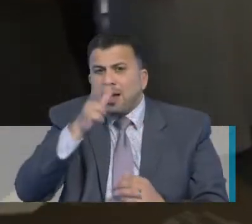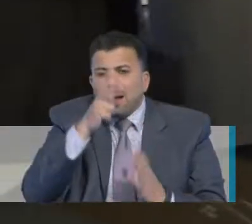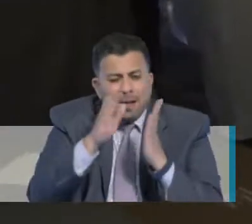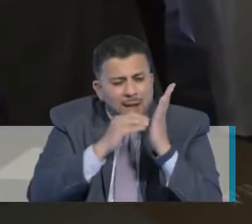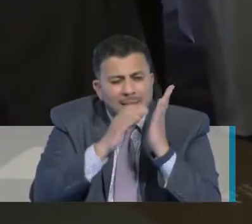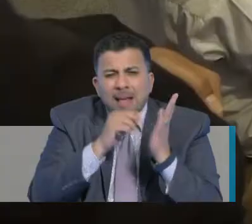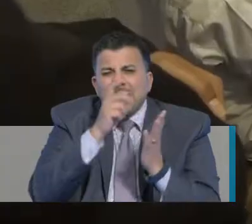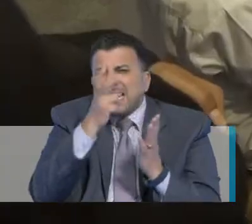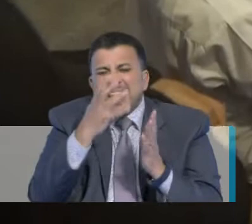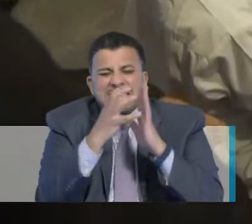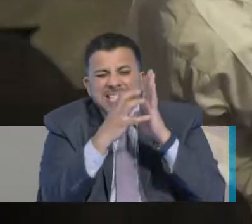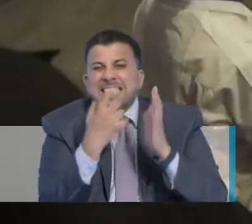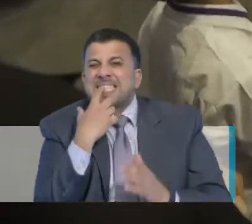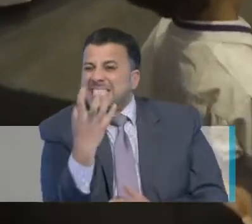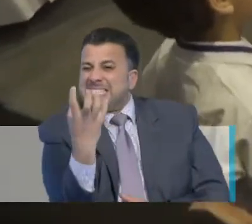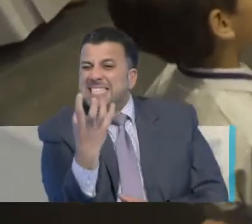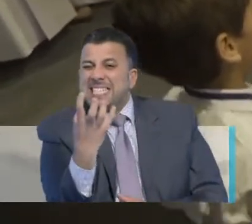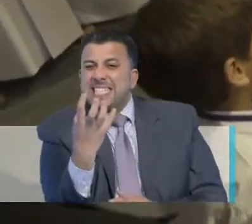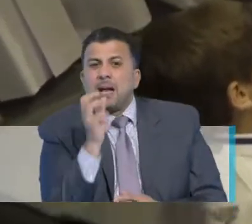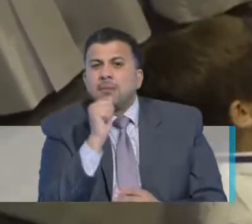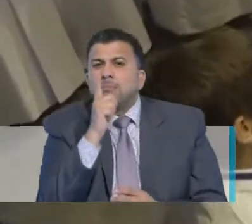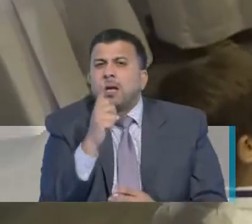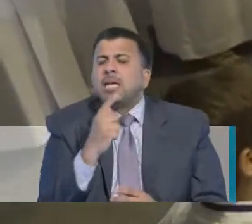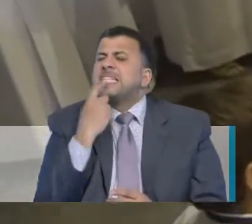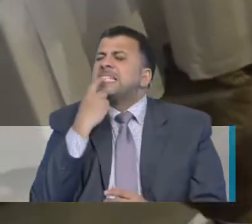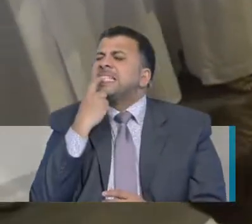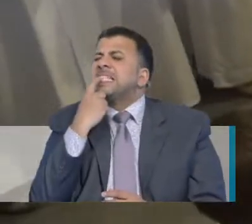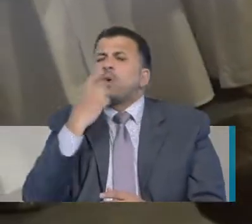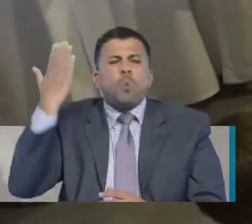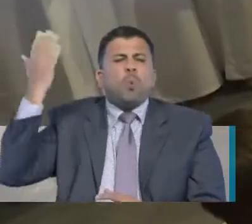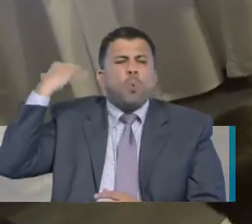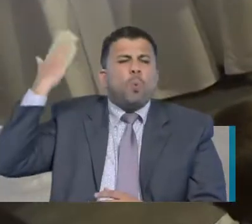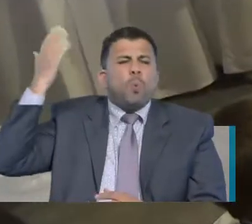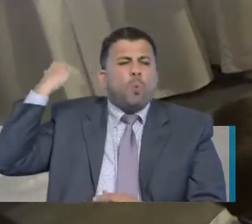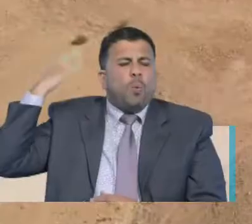الأحفوريات المتحجرة التي تشكلت على مدى ملايين السنين.